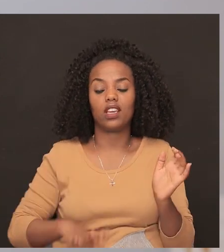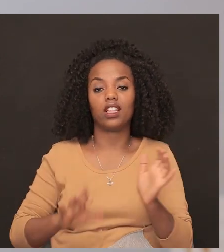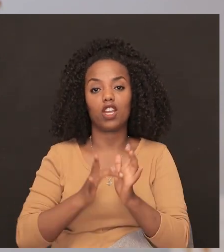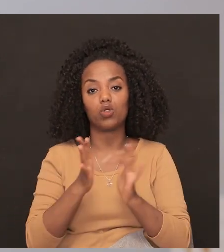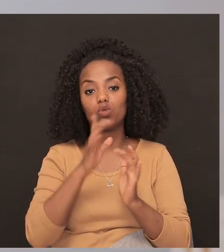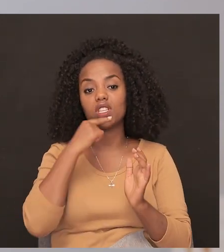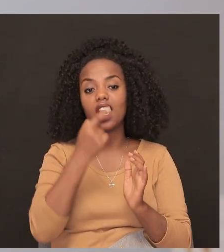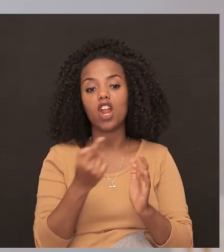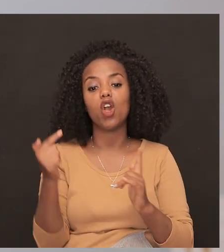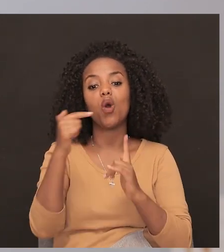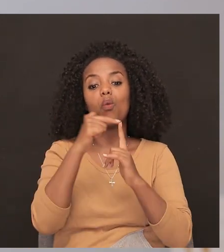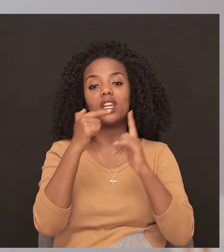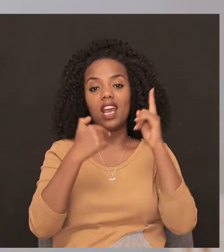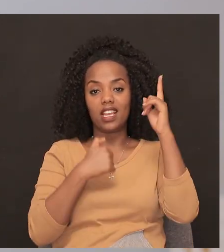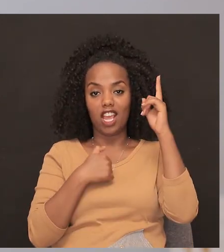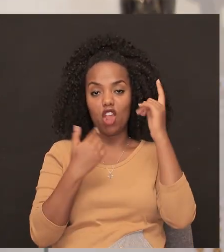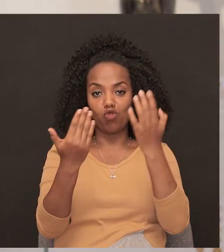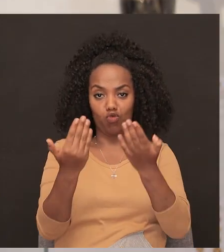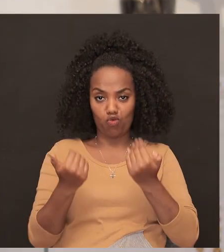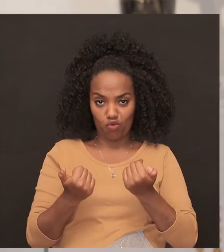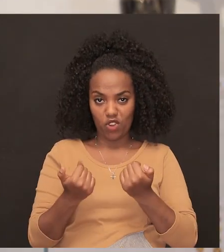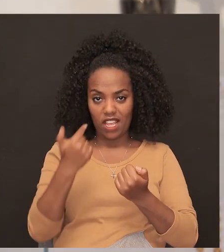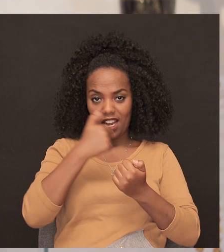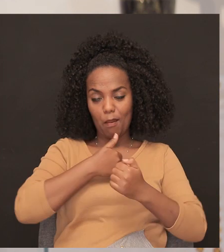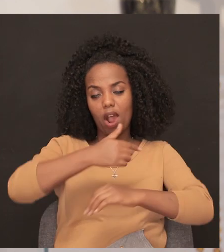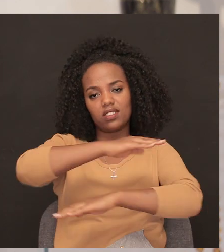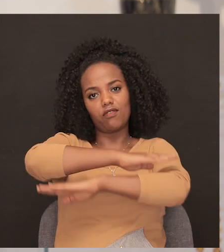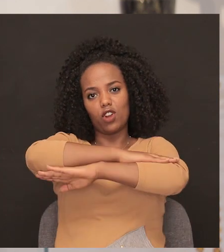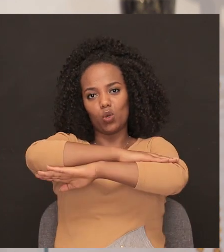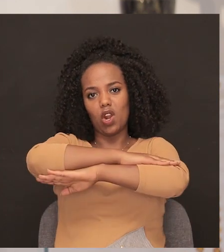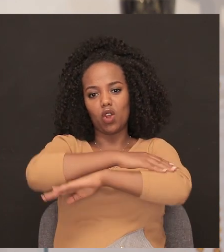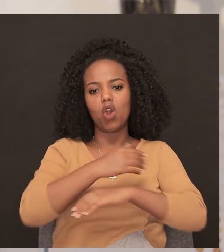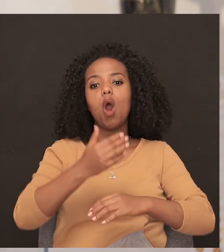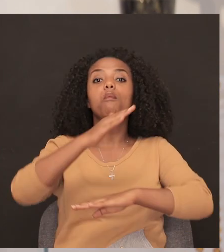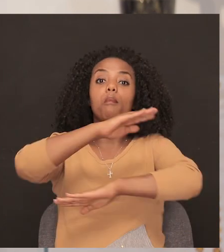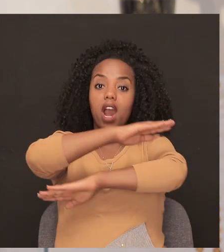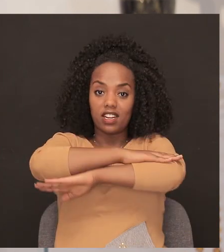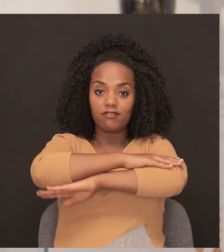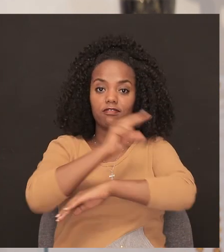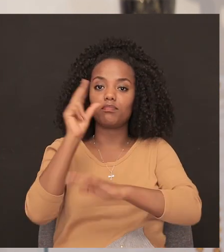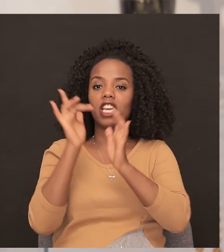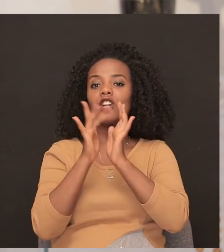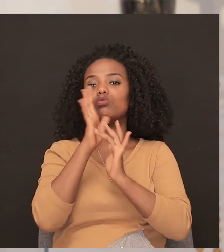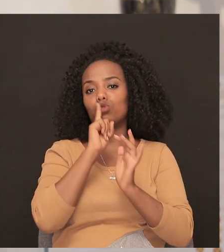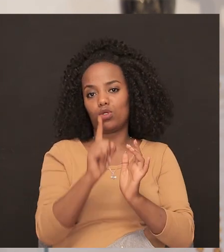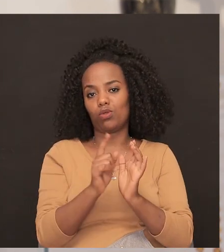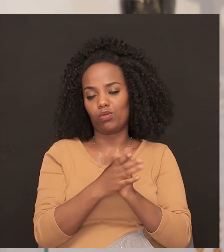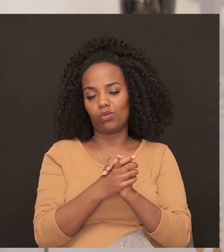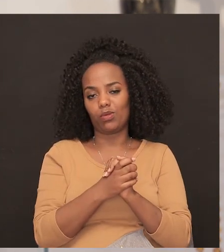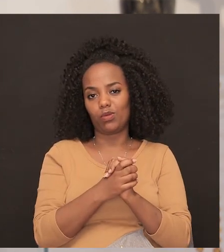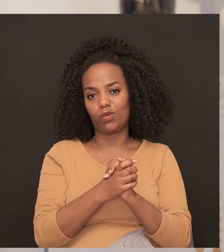እንዲህ ይላል ወደ እኔ ኑ እኔም አሳርፋችኋለሁ ማረፍ በኢየሱስ ነው